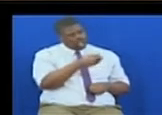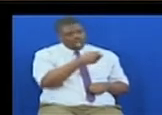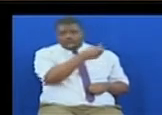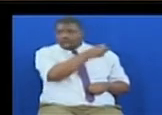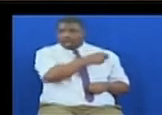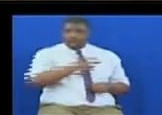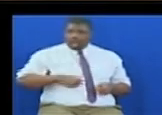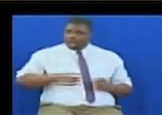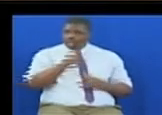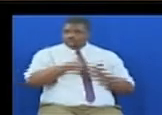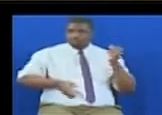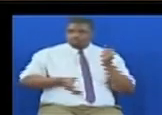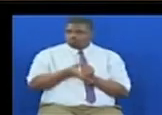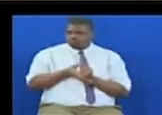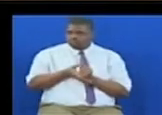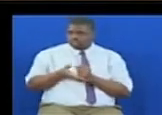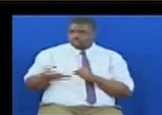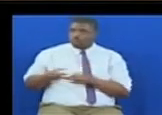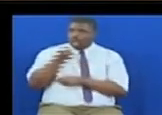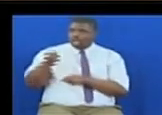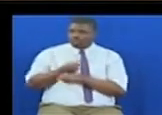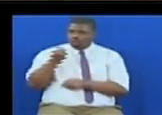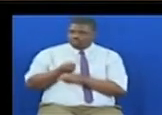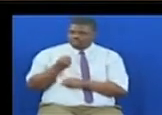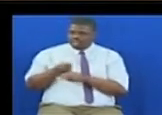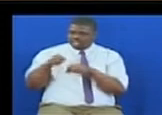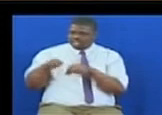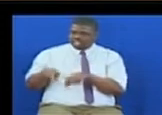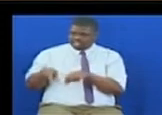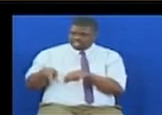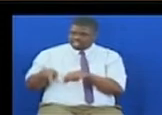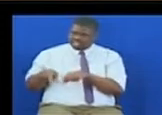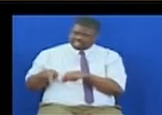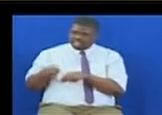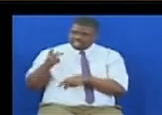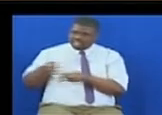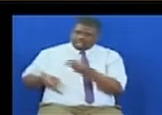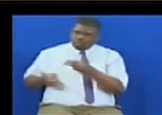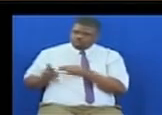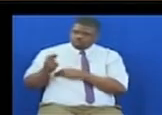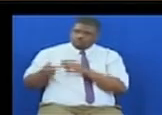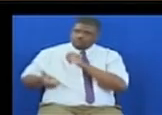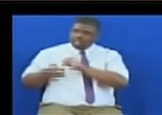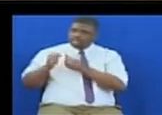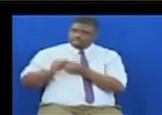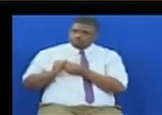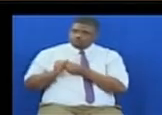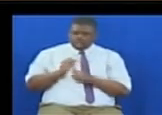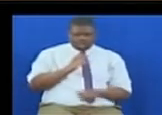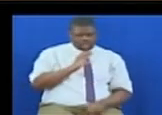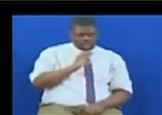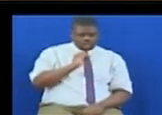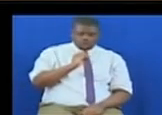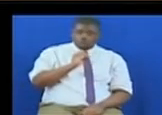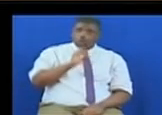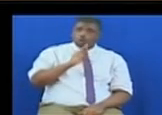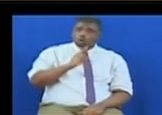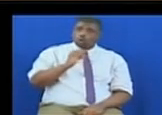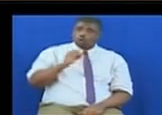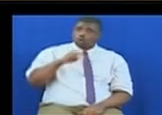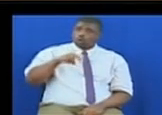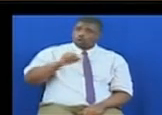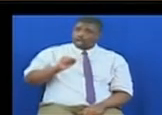hii ya kusaidia kukabiliana na ugonjwa wa corona. Mheshimiwa